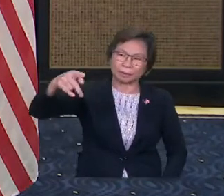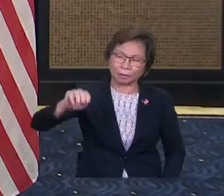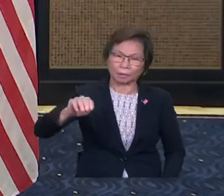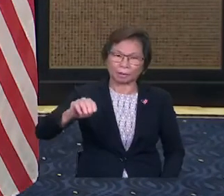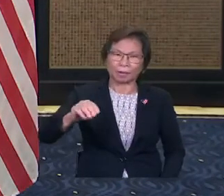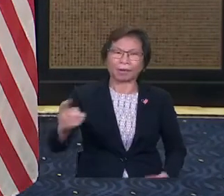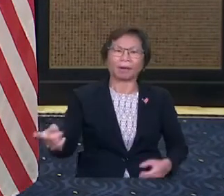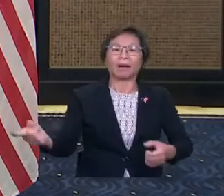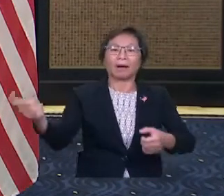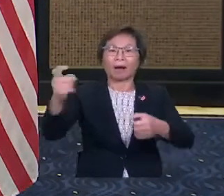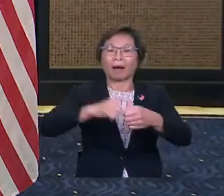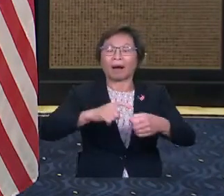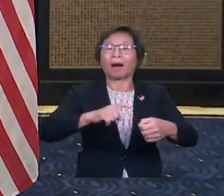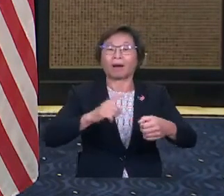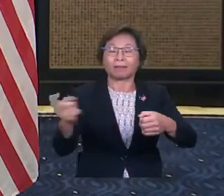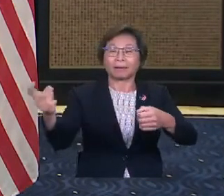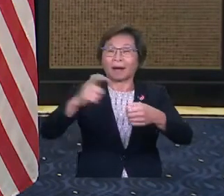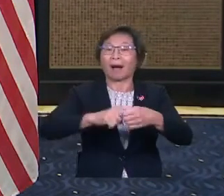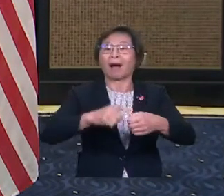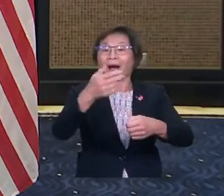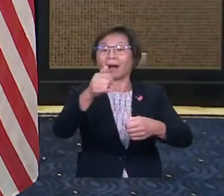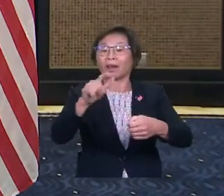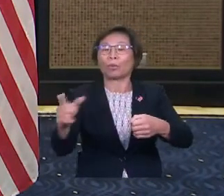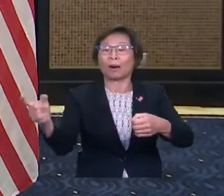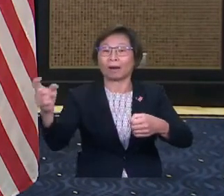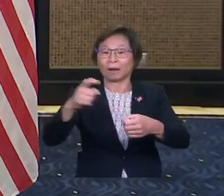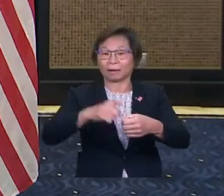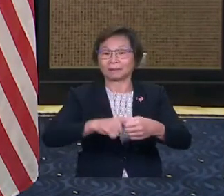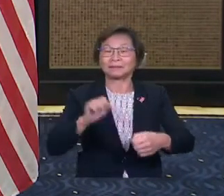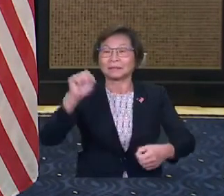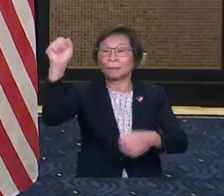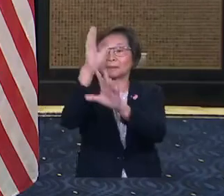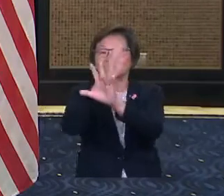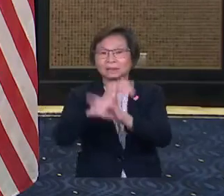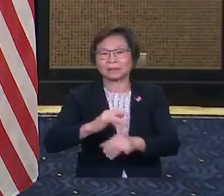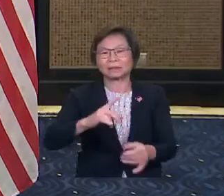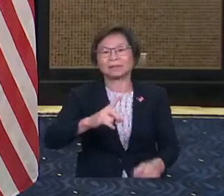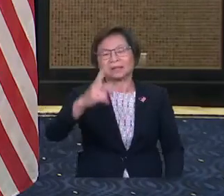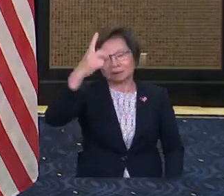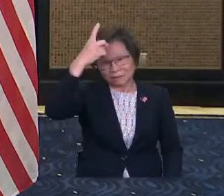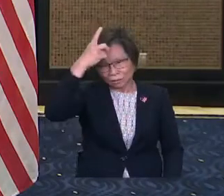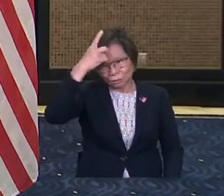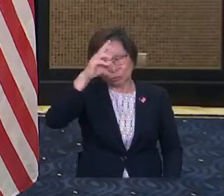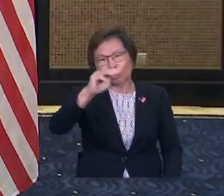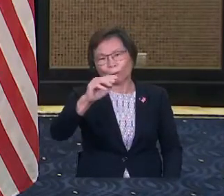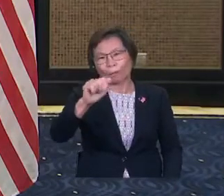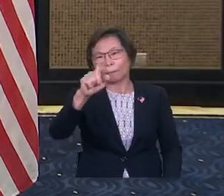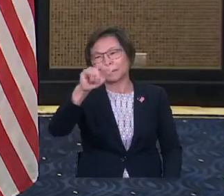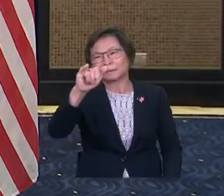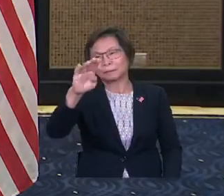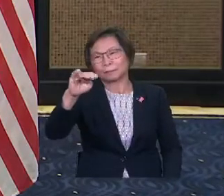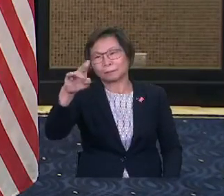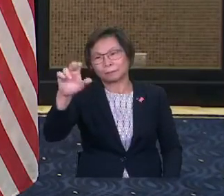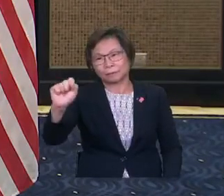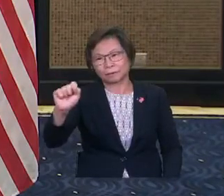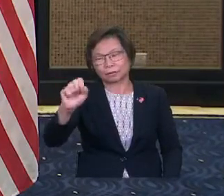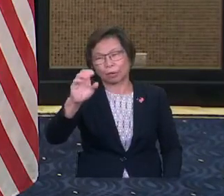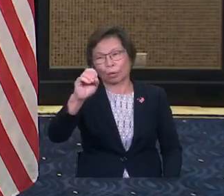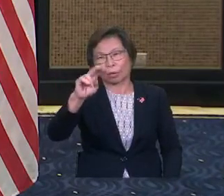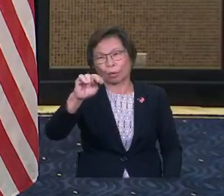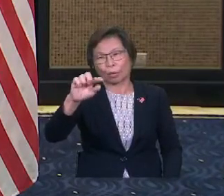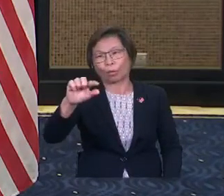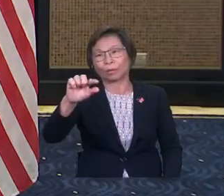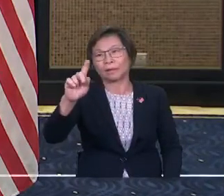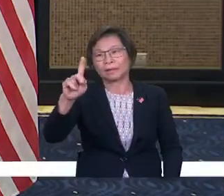hal-hal Sabah dan Serawak yang hormat Datuk Sri Panglima dokter Maximus jonte mungkin